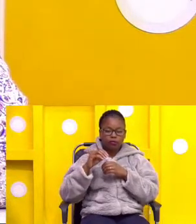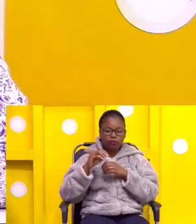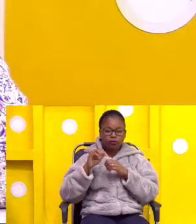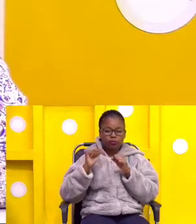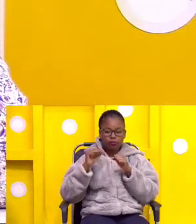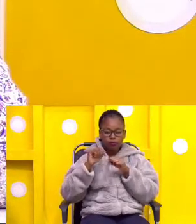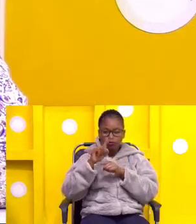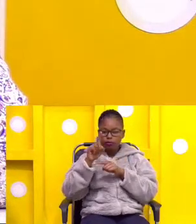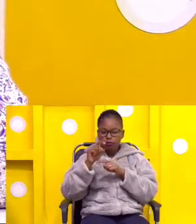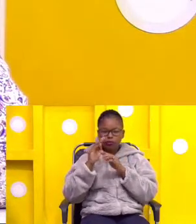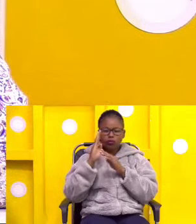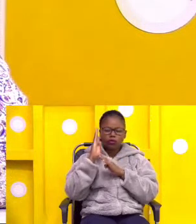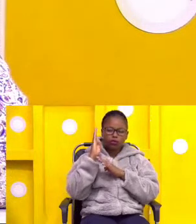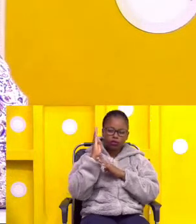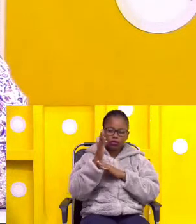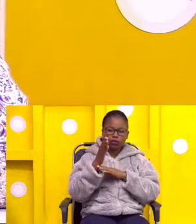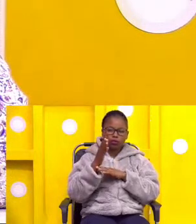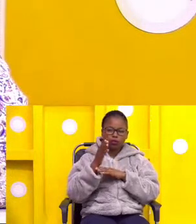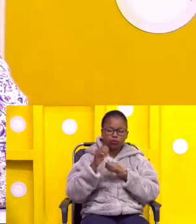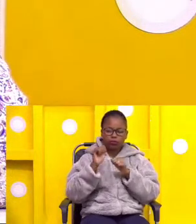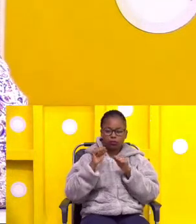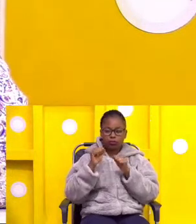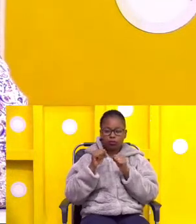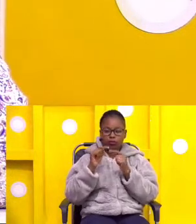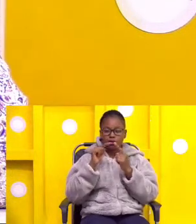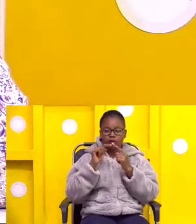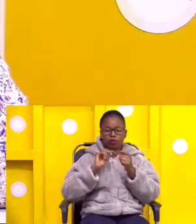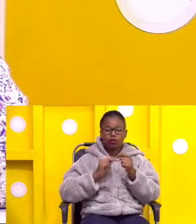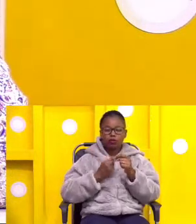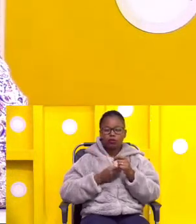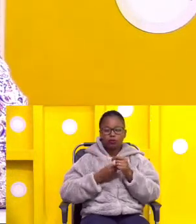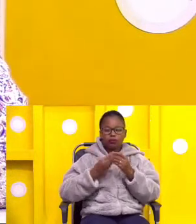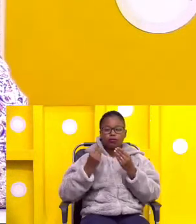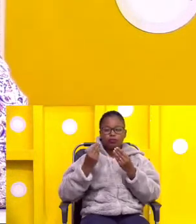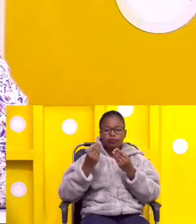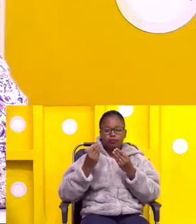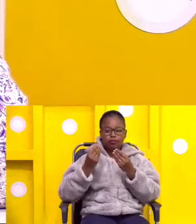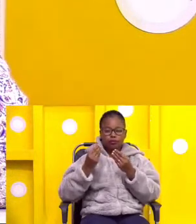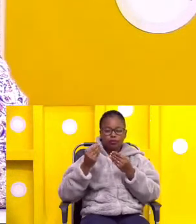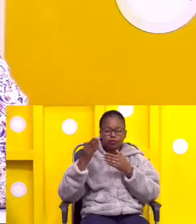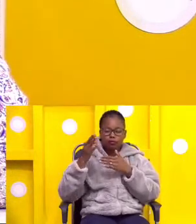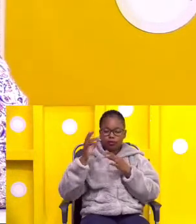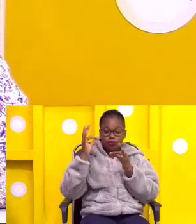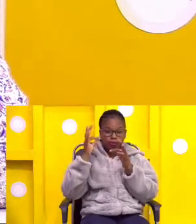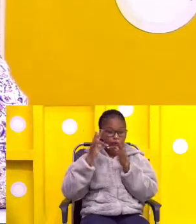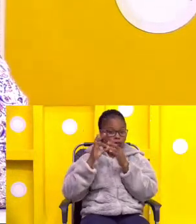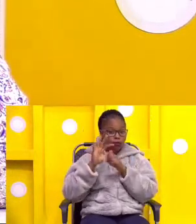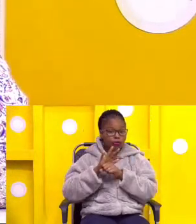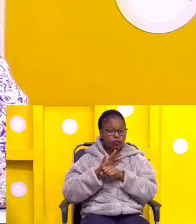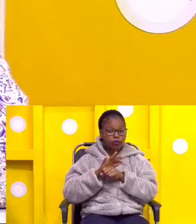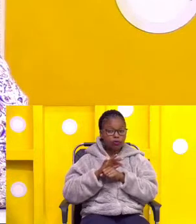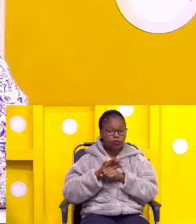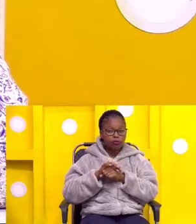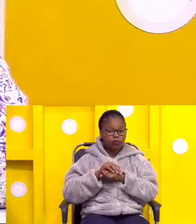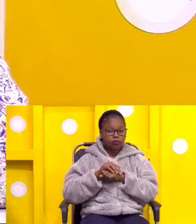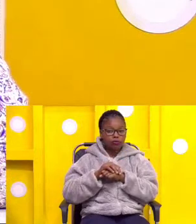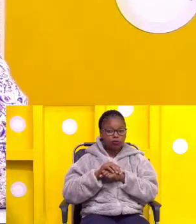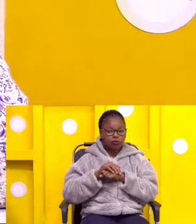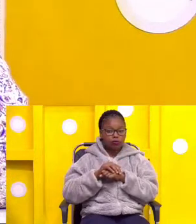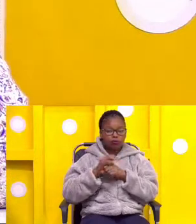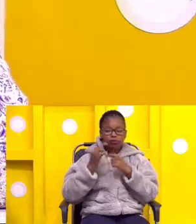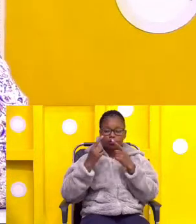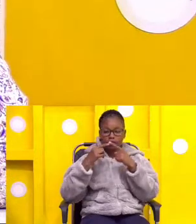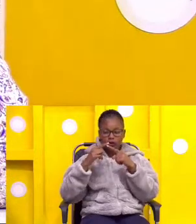ũngĩũria kĩũria direct, nĩ gĩgũtũkinyĩrĩra wega. Na nĩ njũĩ Ngai witũ no mwĩhokeku. Ndĩramĩririkana wega ofendi, ndikae